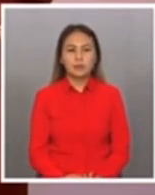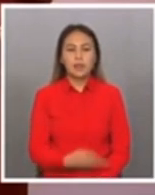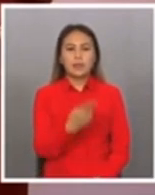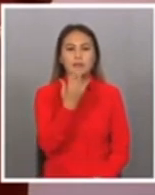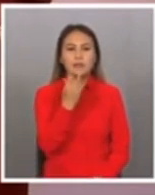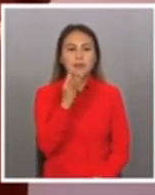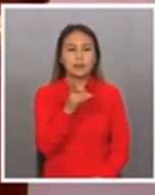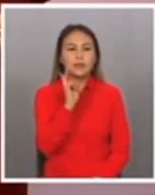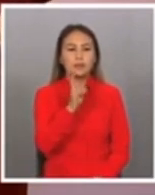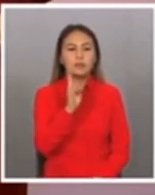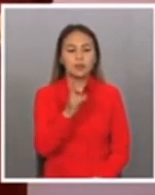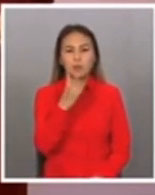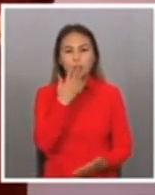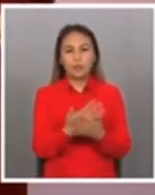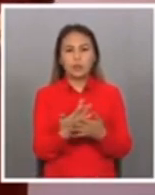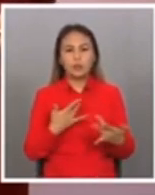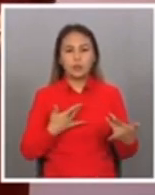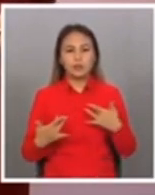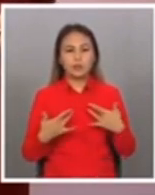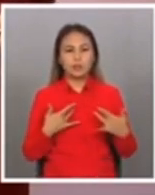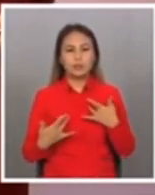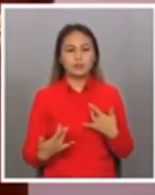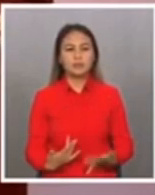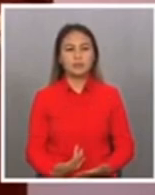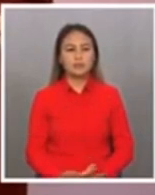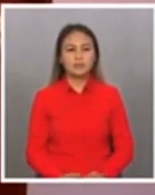Циркте кімдер өнер көрсетеді?